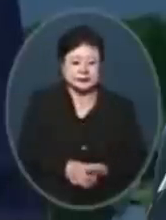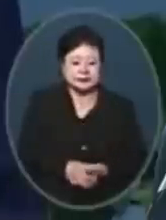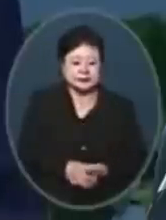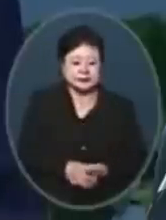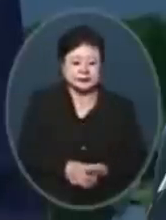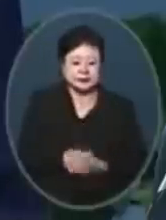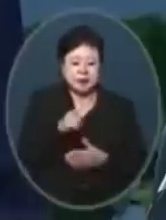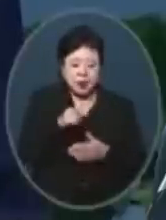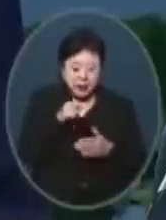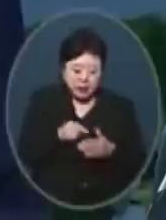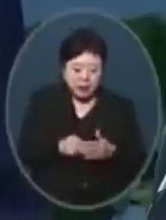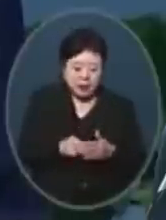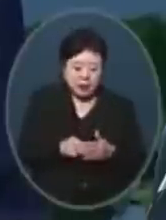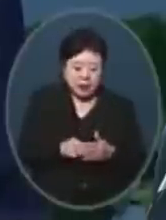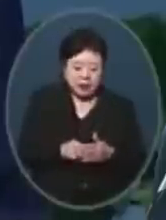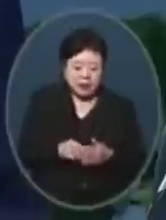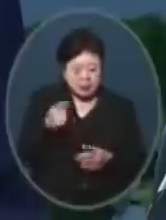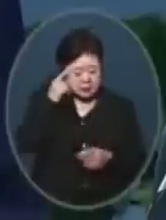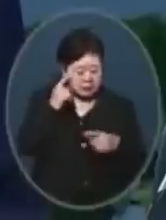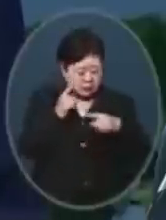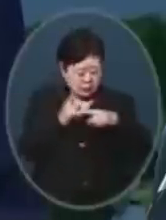그리고 마음에 긍정적인